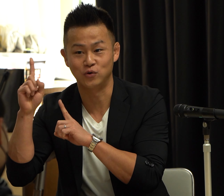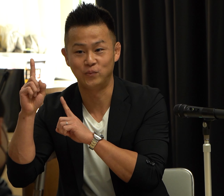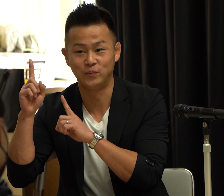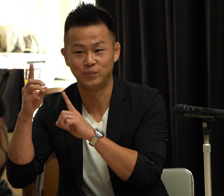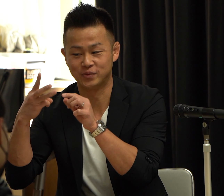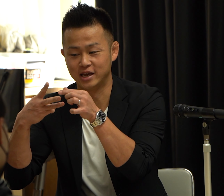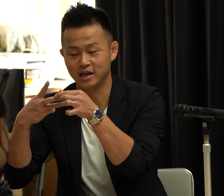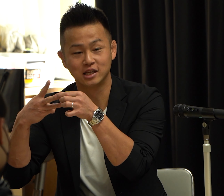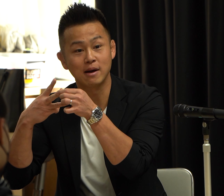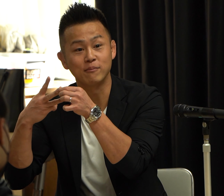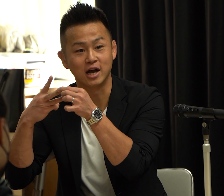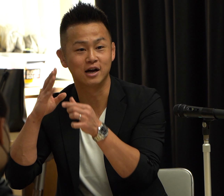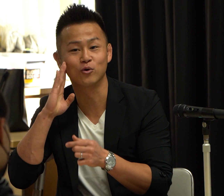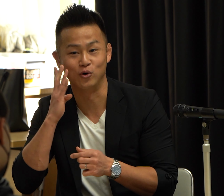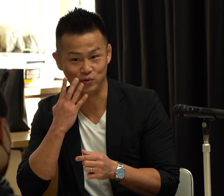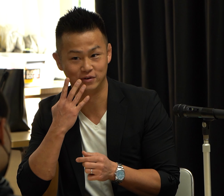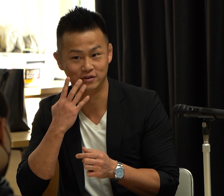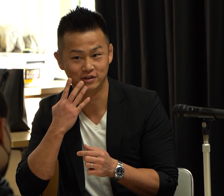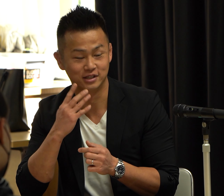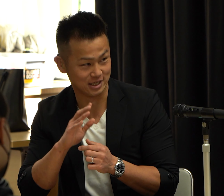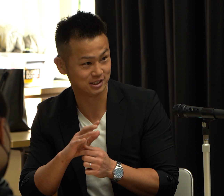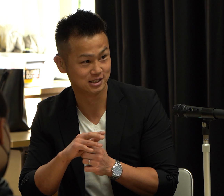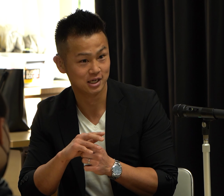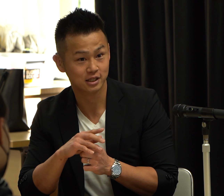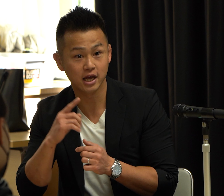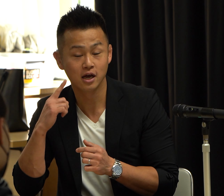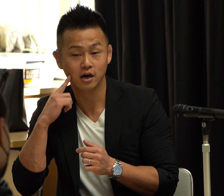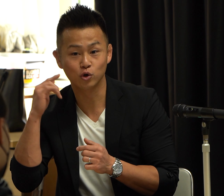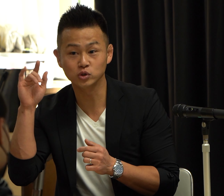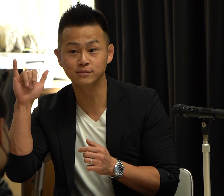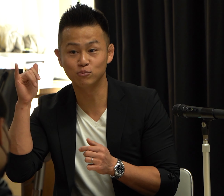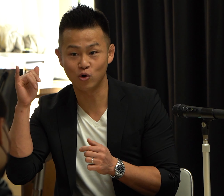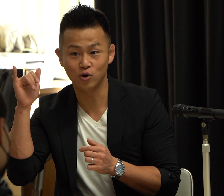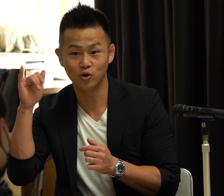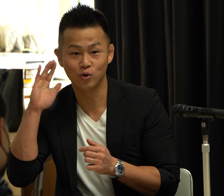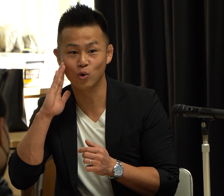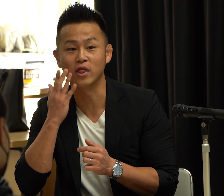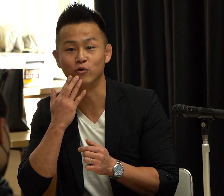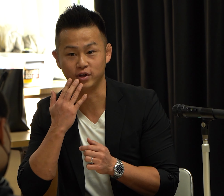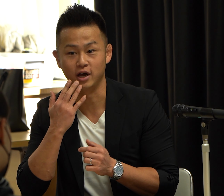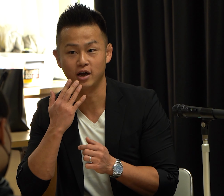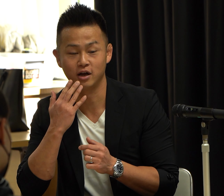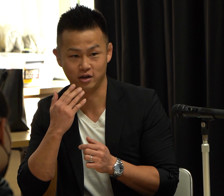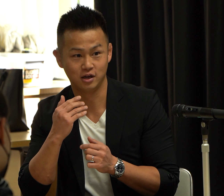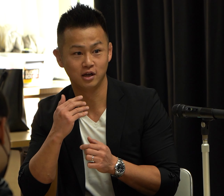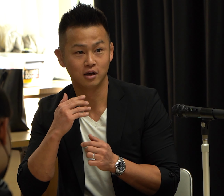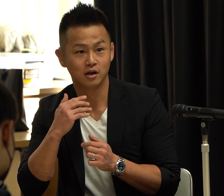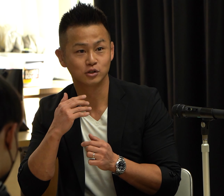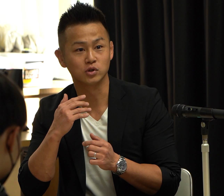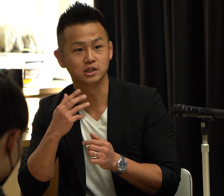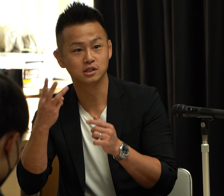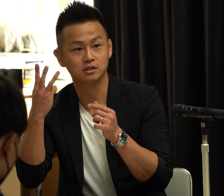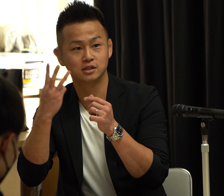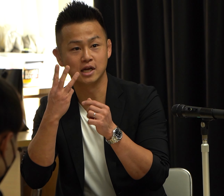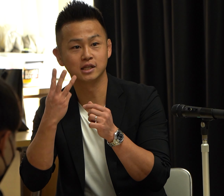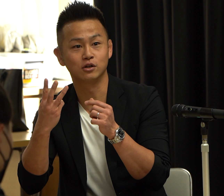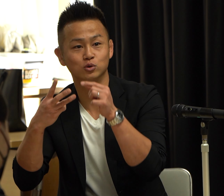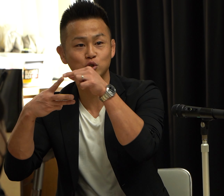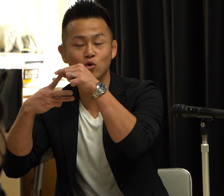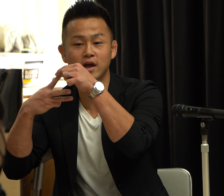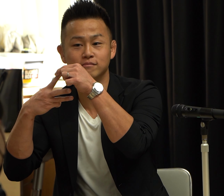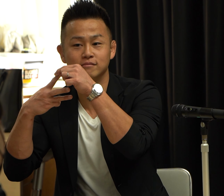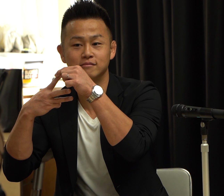康、2番目が老です。で、両親も老なので、そうです、3